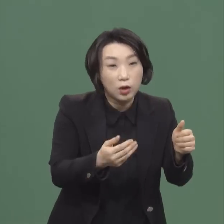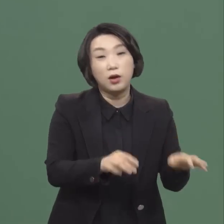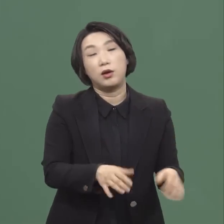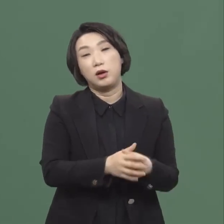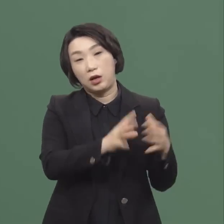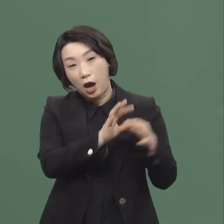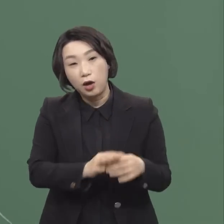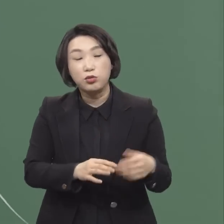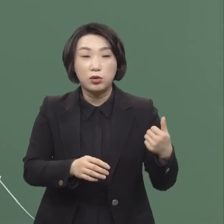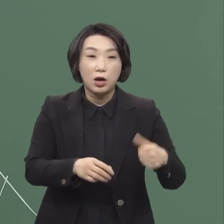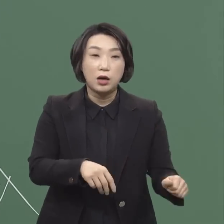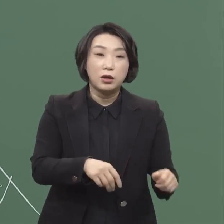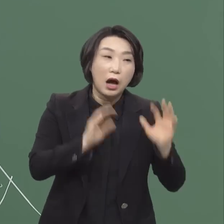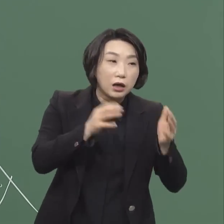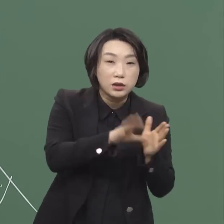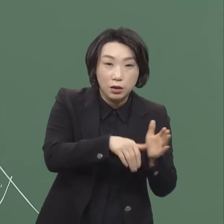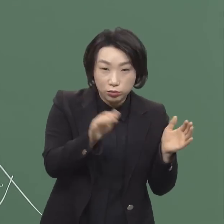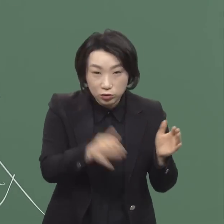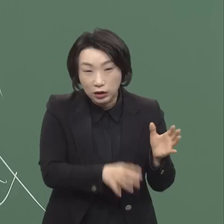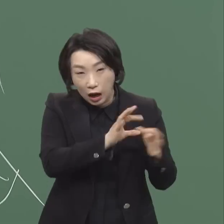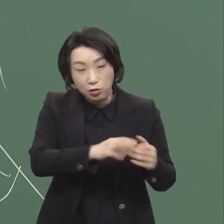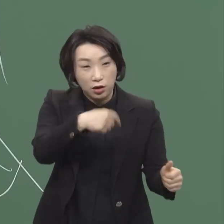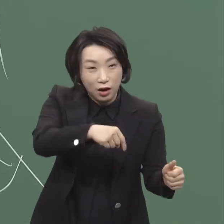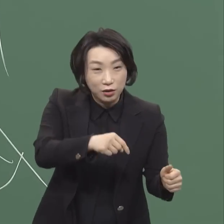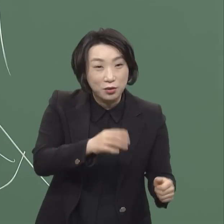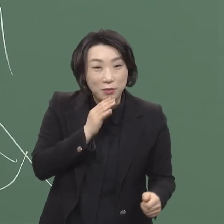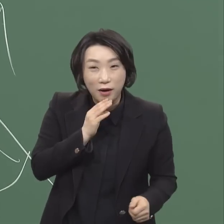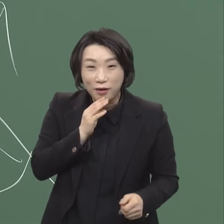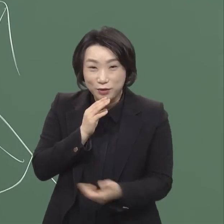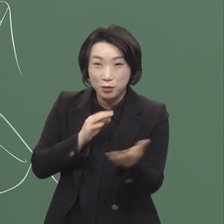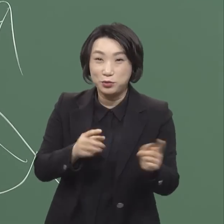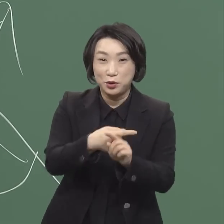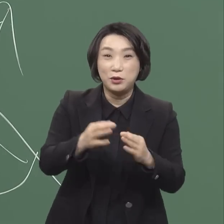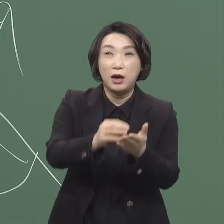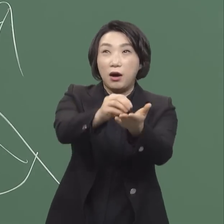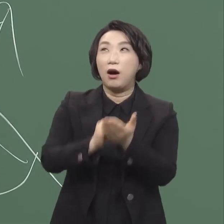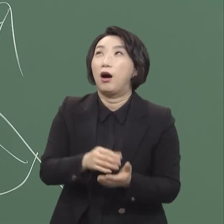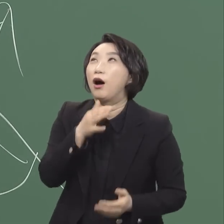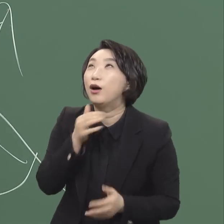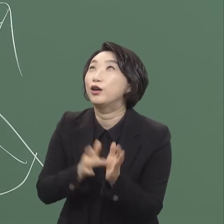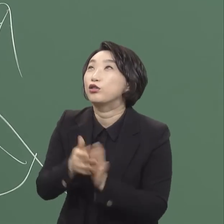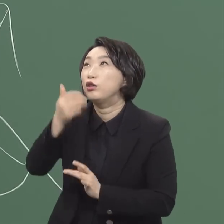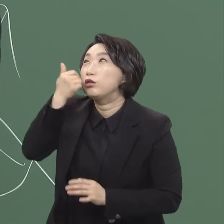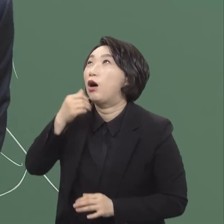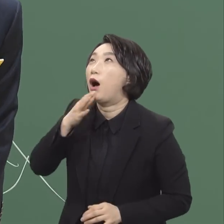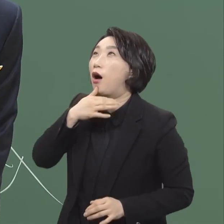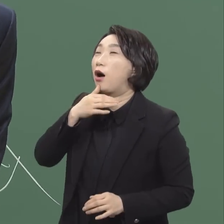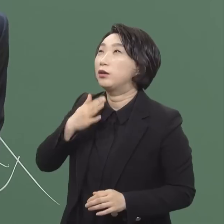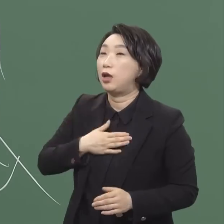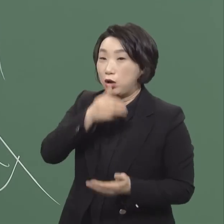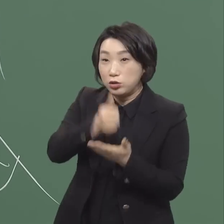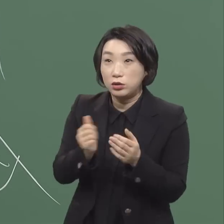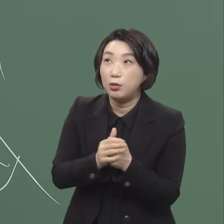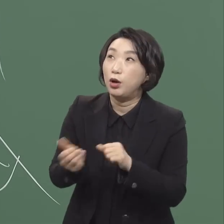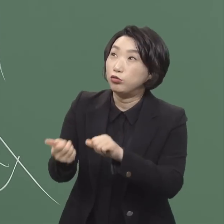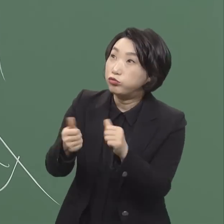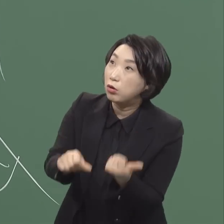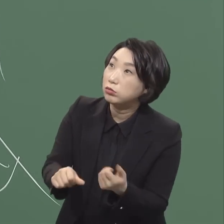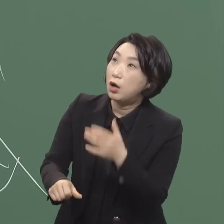거예요. 여러분이 교회 와서 아 예수는 이런 분이구나, 아 내 죄 때문에